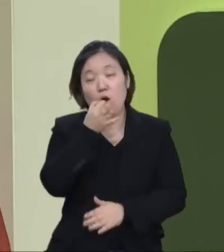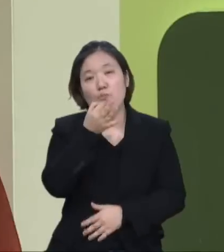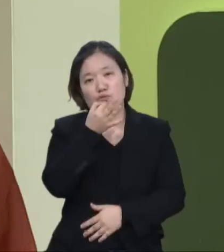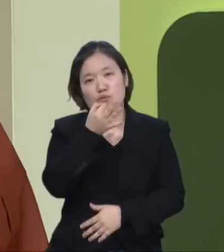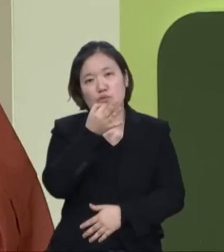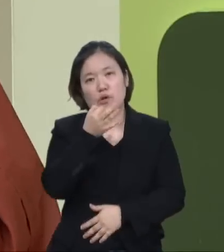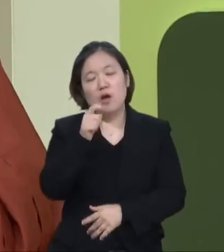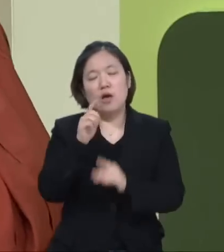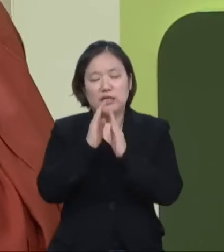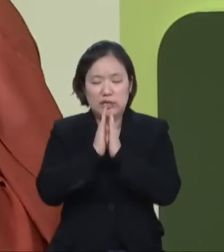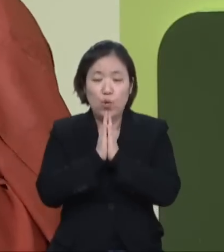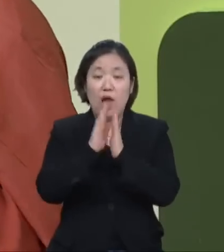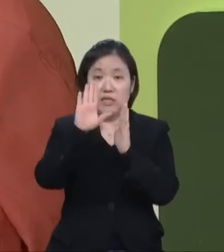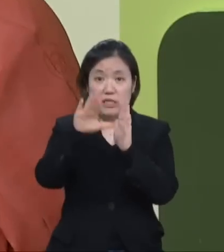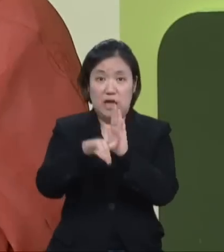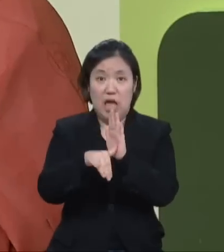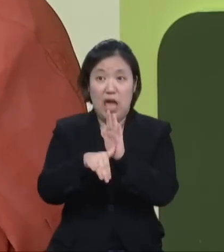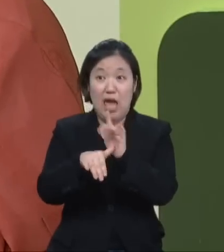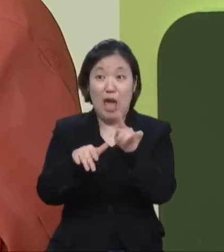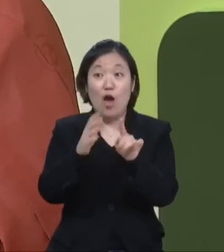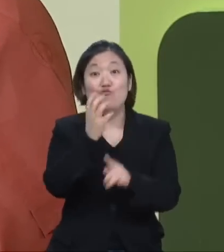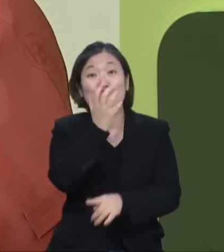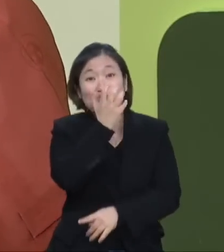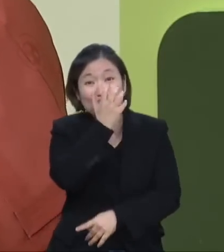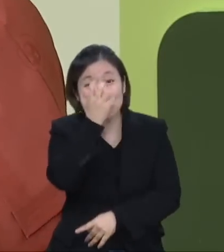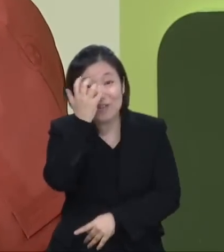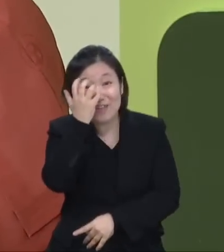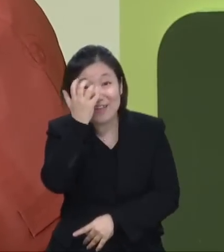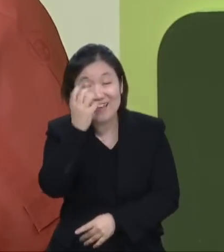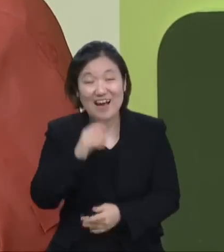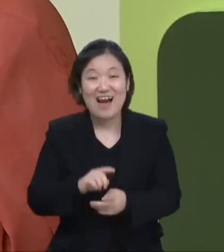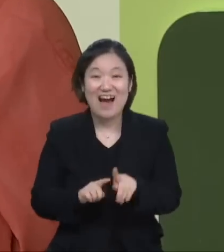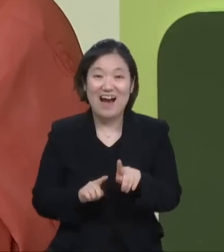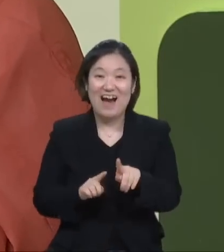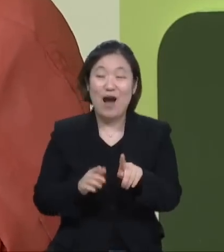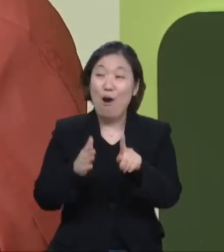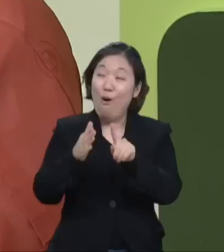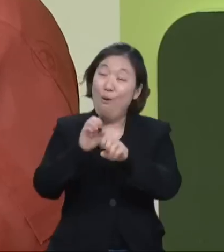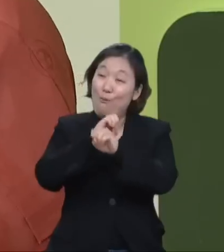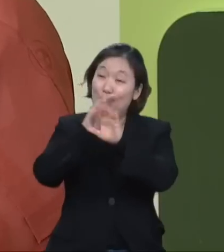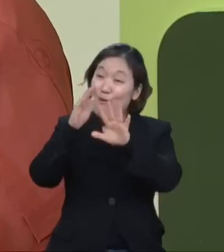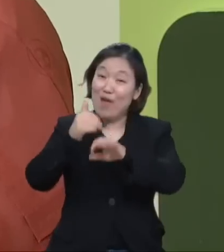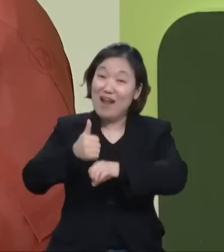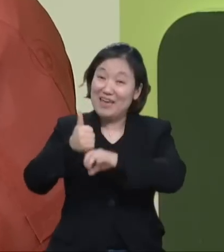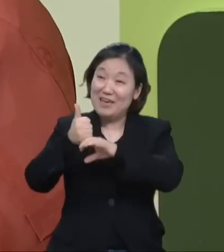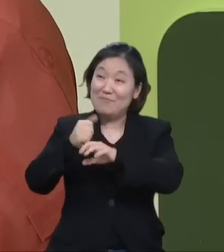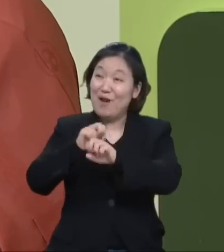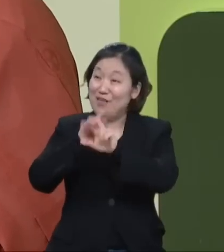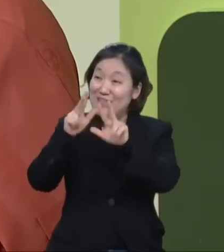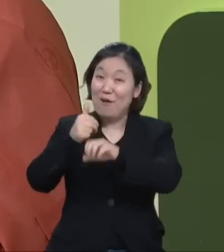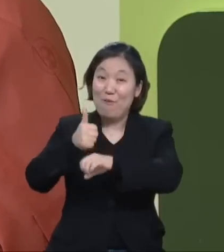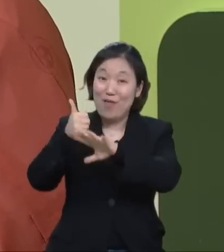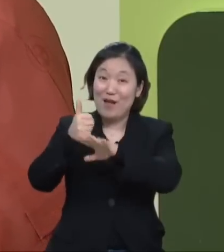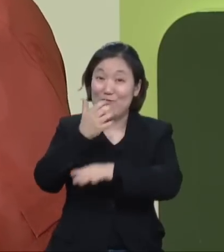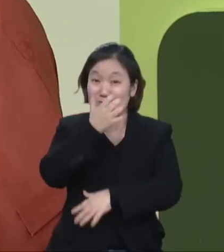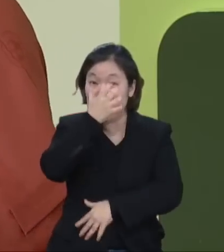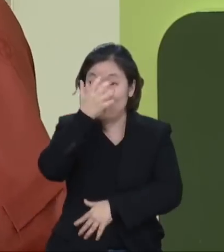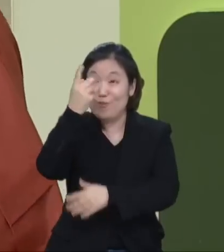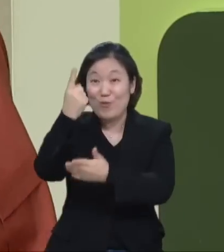어느 날 또 꿈을 꿉니다 불보살님은 꿈에 나타나는 걸 좋아하나 봐요